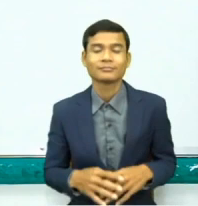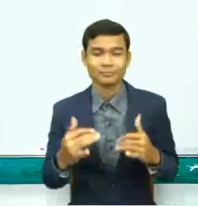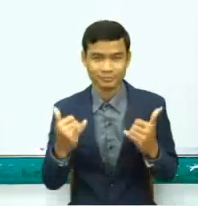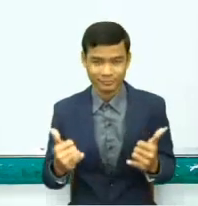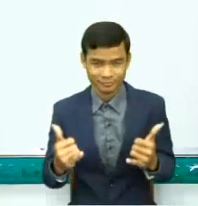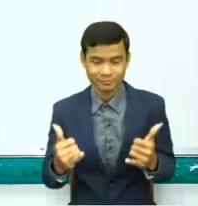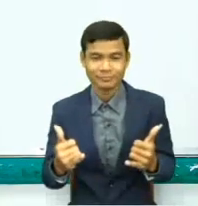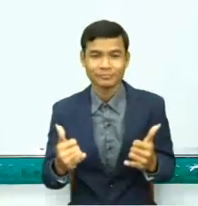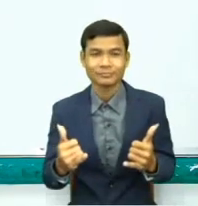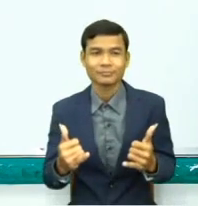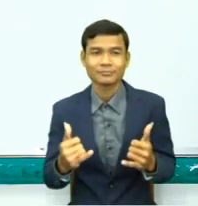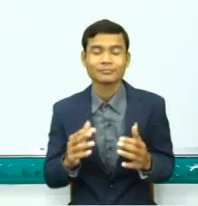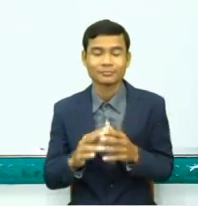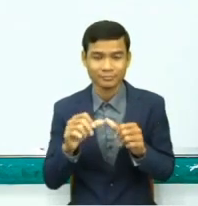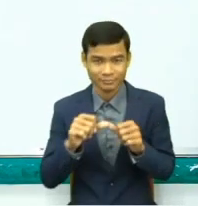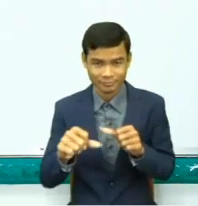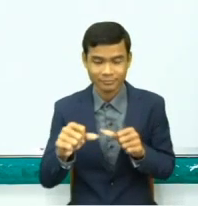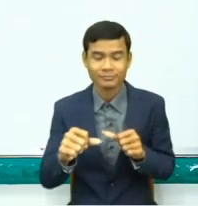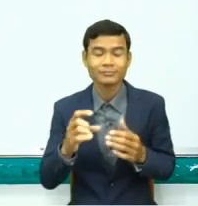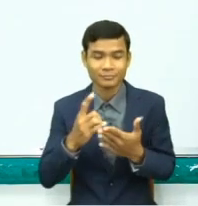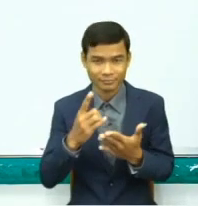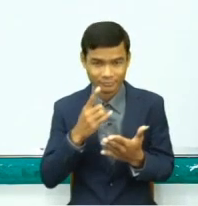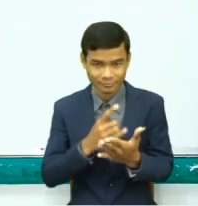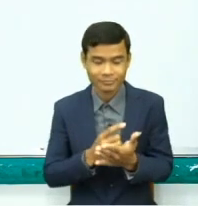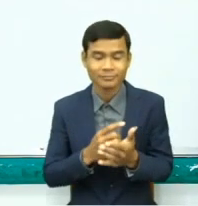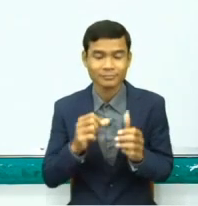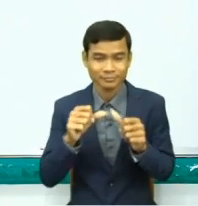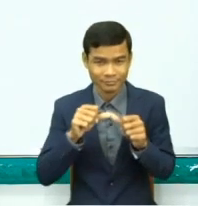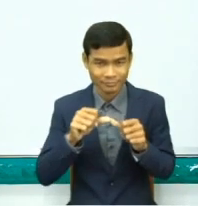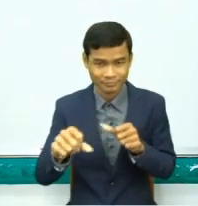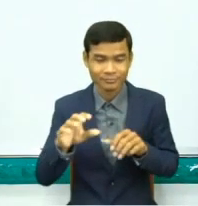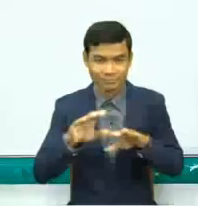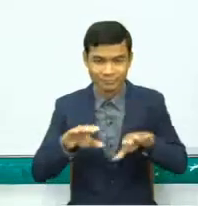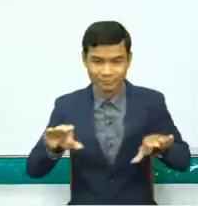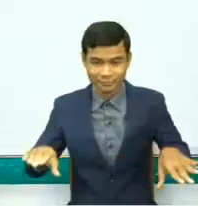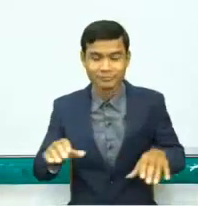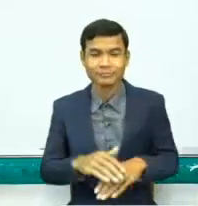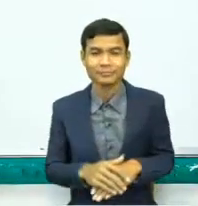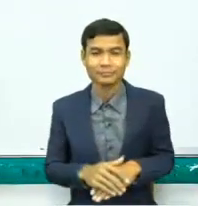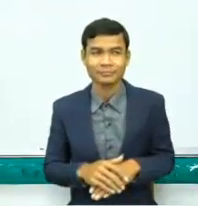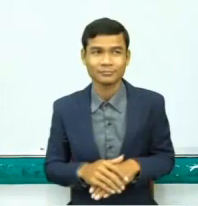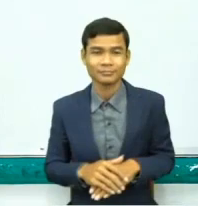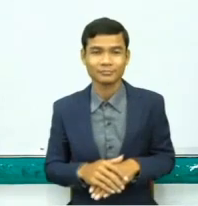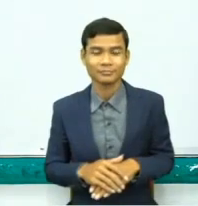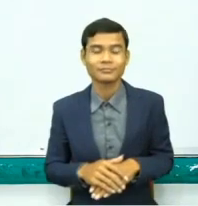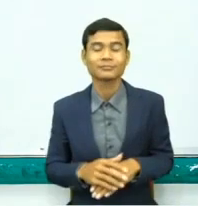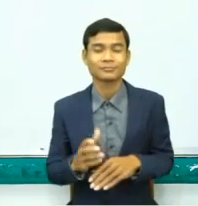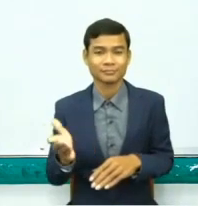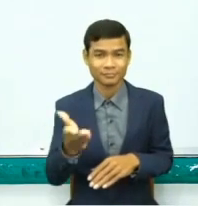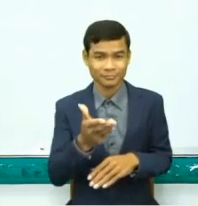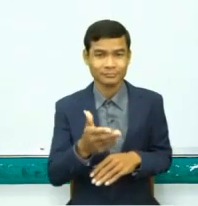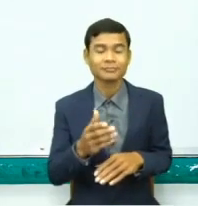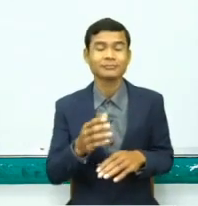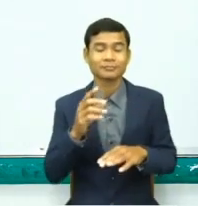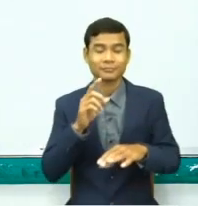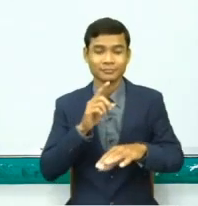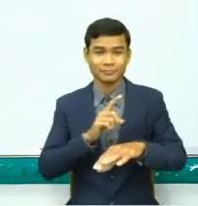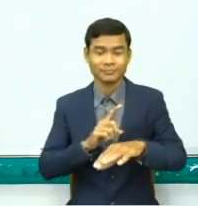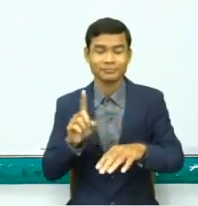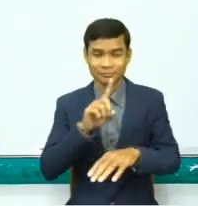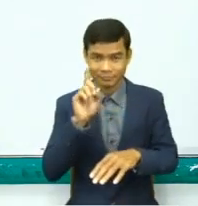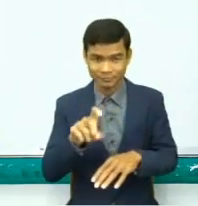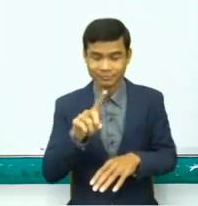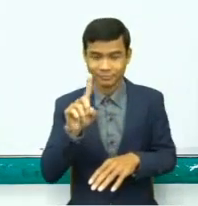Ta ai lỡ dương mình to mê riêng dương mình to tiên là con. Ai lỡ con mơ xâm nua được bà dương là